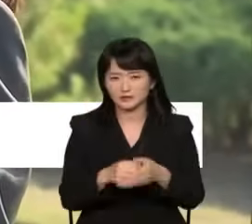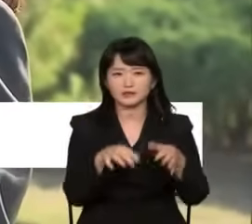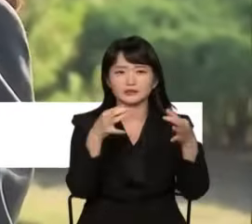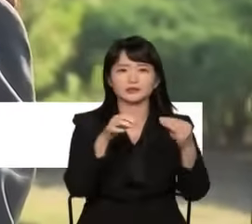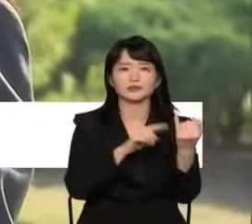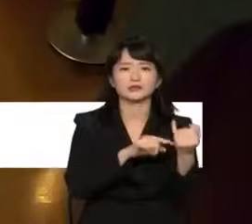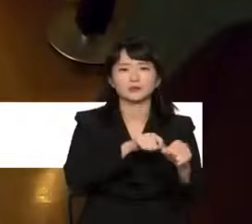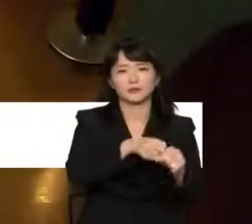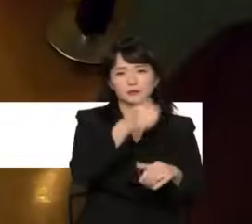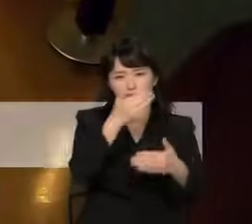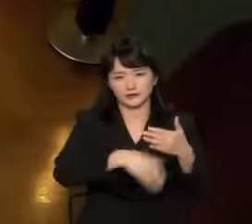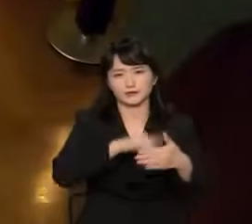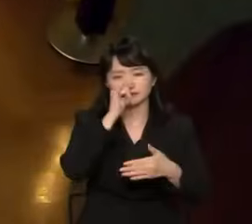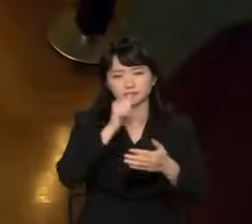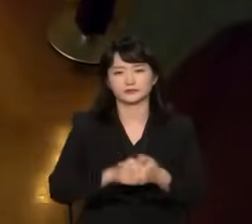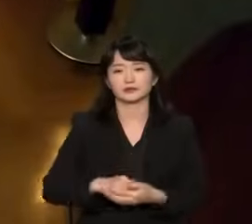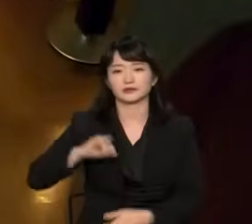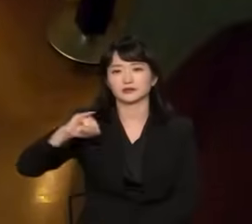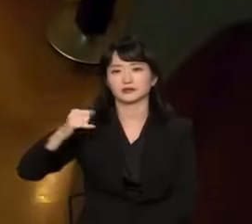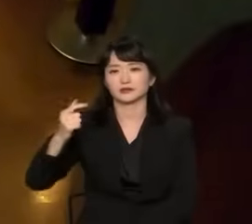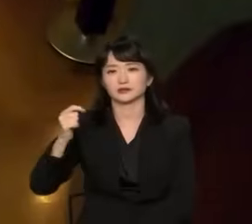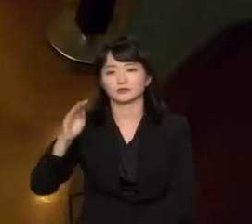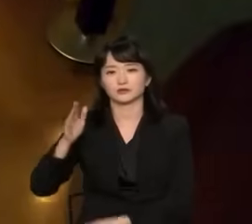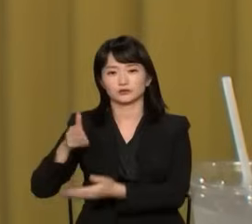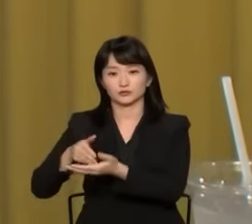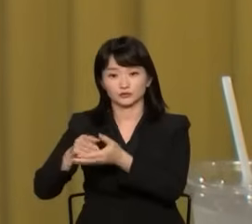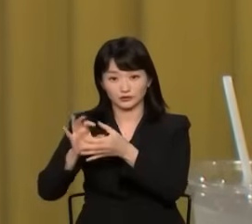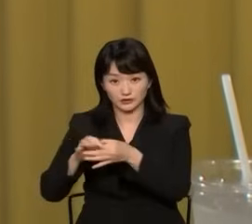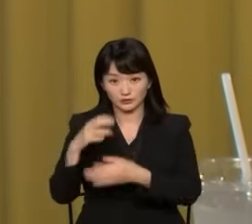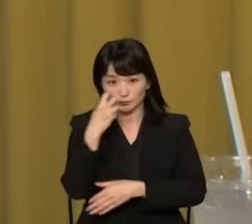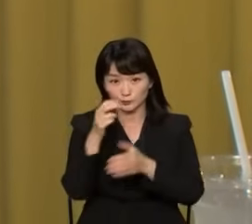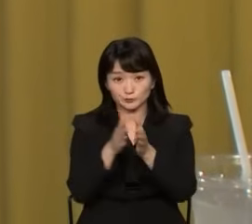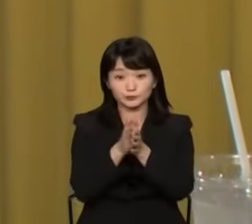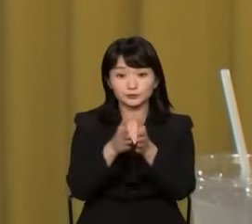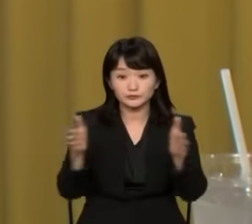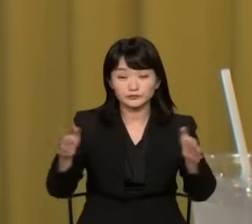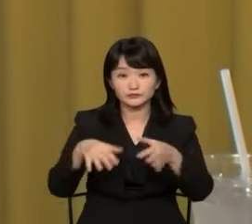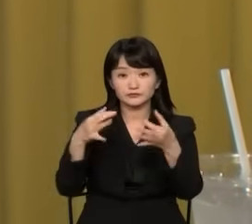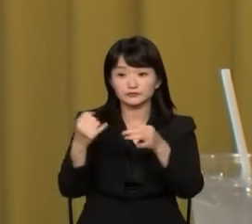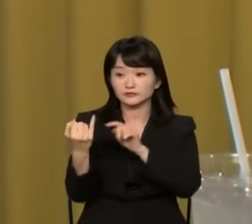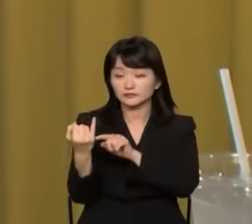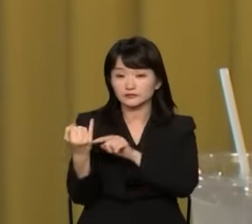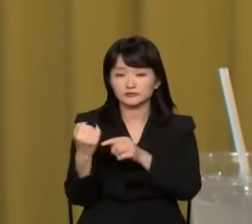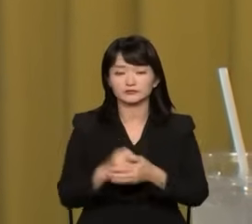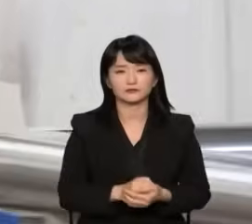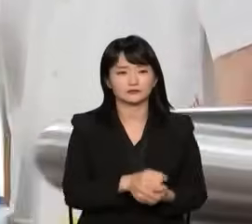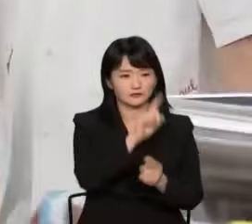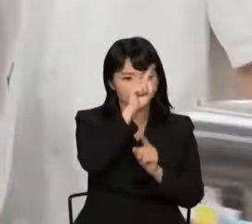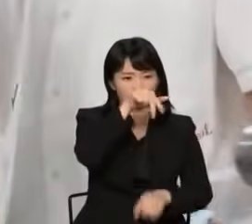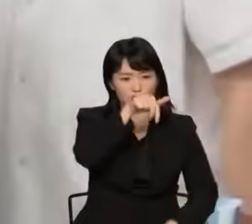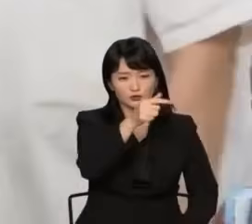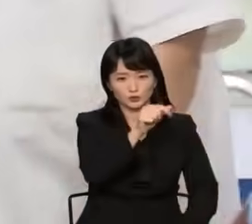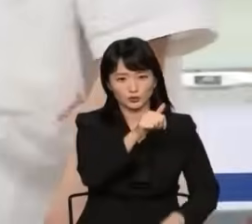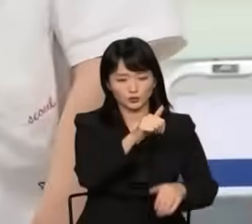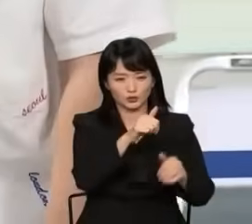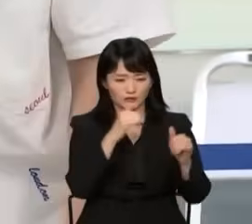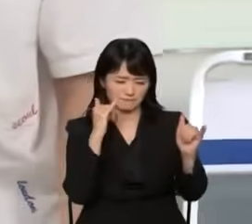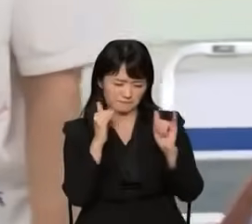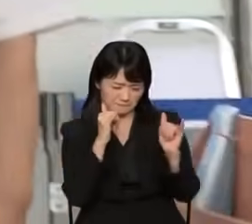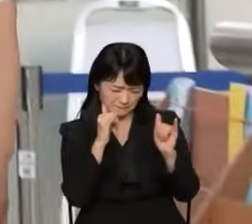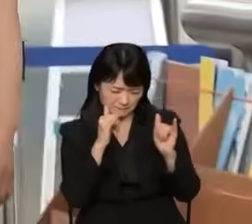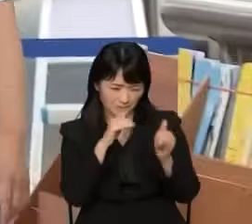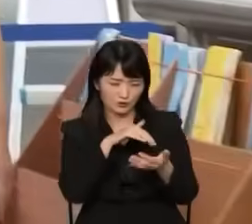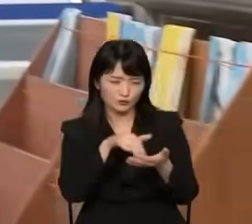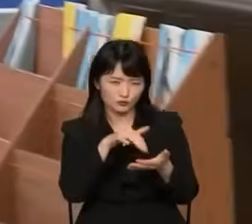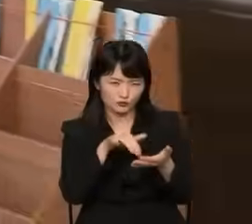남겨둔 상황입니다 최근 JTBC 보도로 수사가 본격화될 무렵 김여사가 이종호 블랙퍼 인베스 대표와 수십차례 연락을